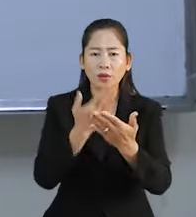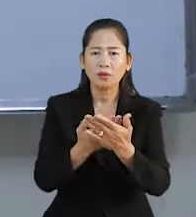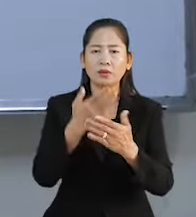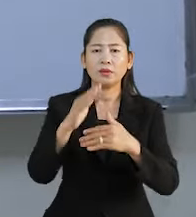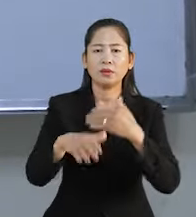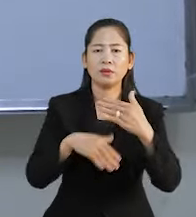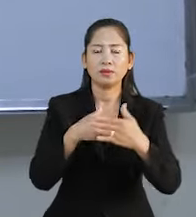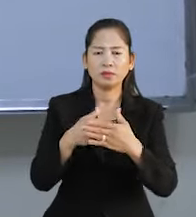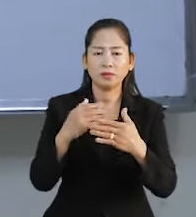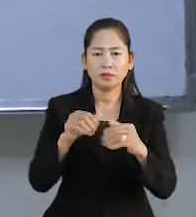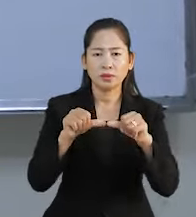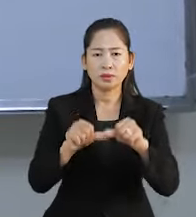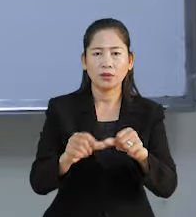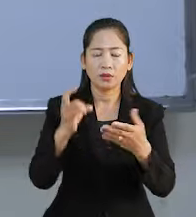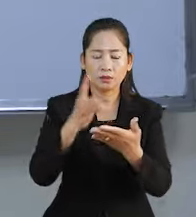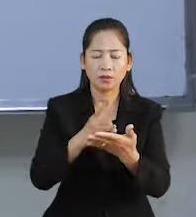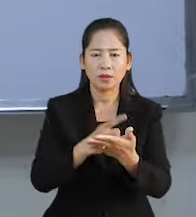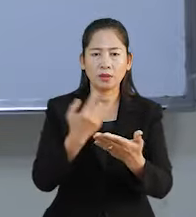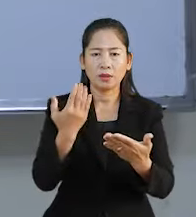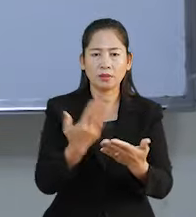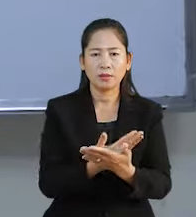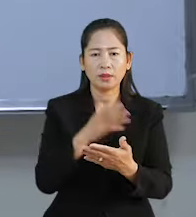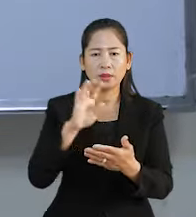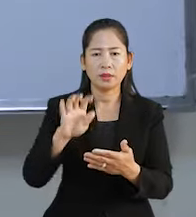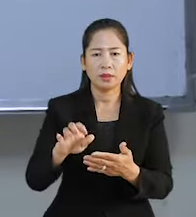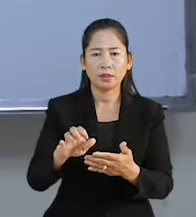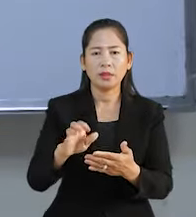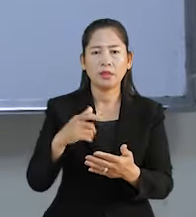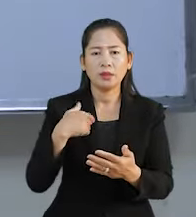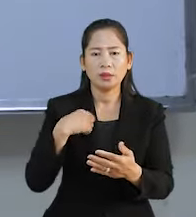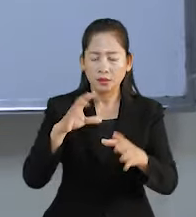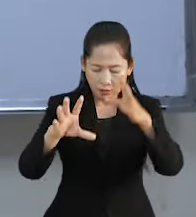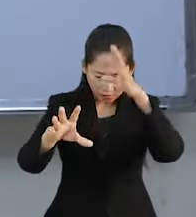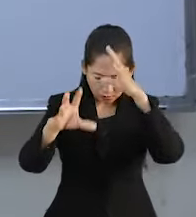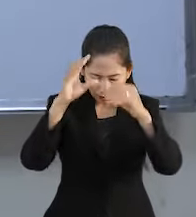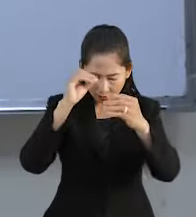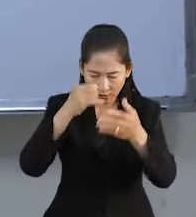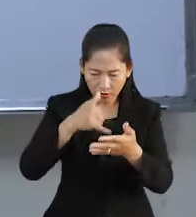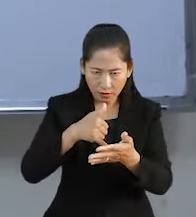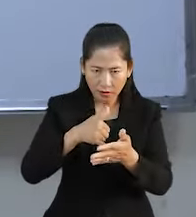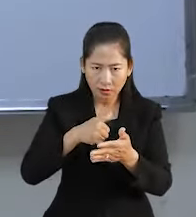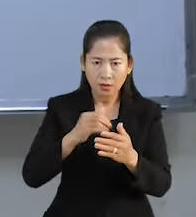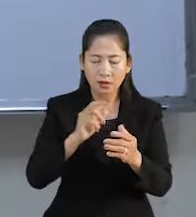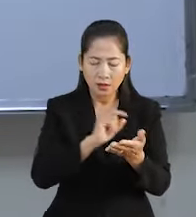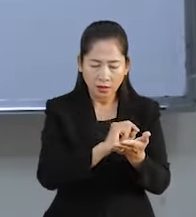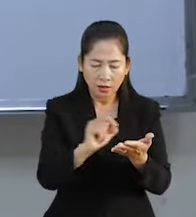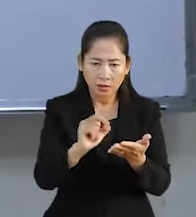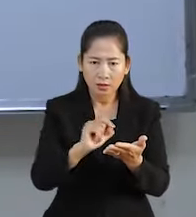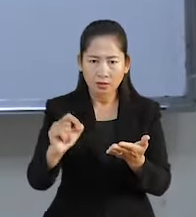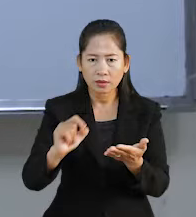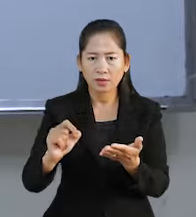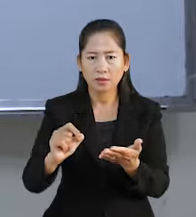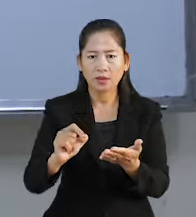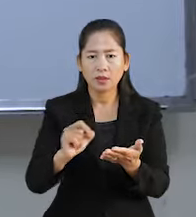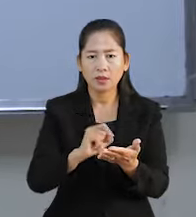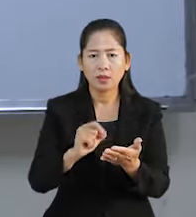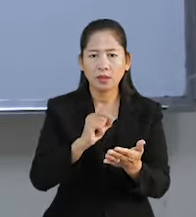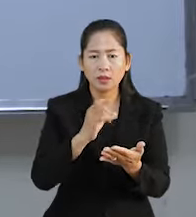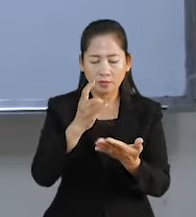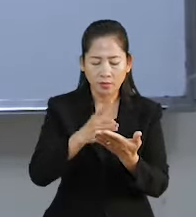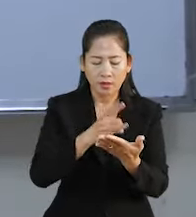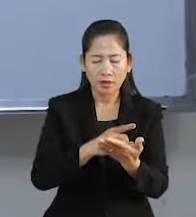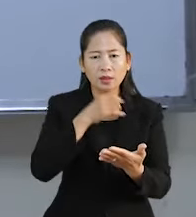ស់គ្នាបន្តចូលមករៀនថ្មីណាកូនណាចាអញ្ចឹងយើងនឹងរៀនអំពីថ្ងៃនេះយើងរៀនអំពីសំណេរចាអញ្ចឹងសំណេរមករៀនចា